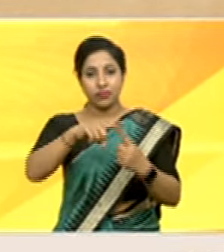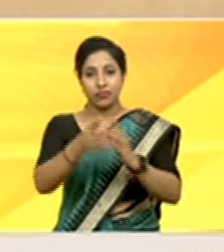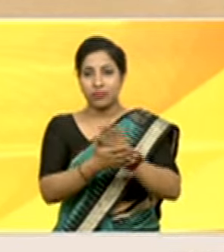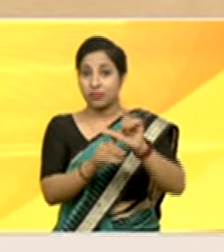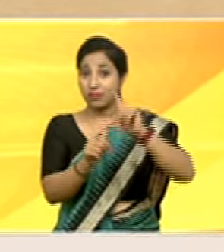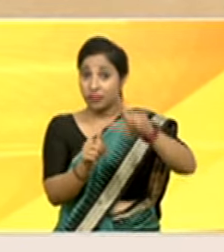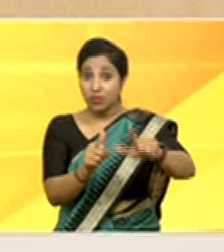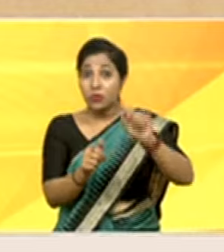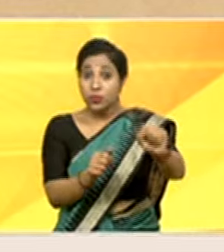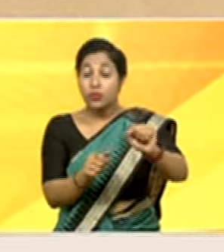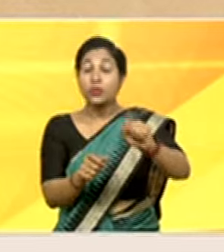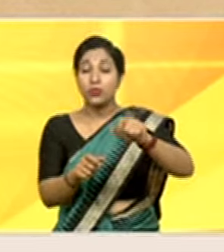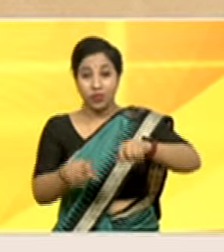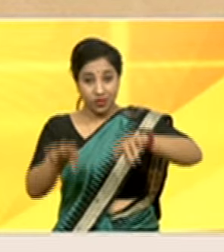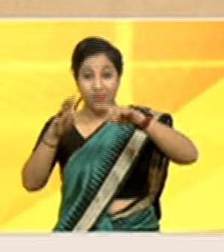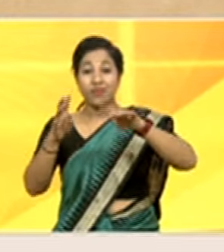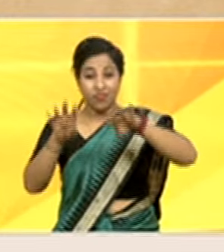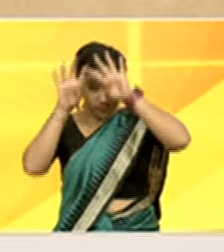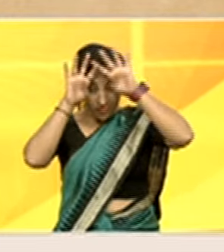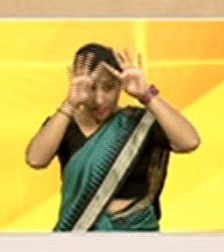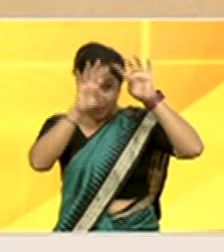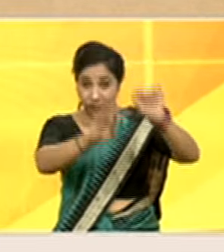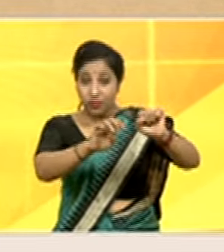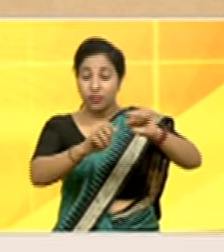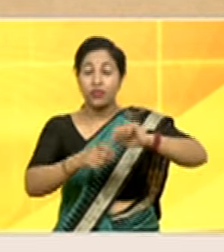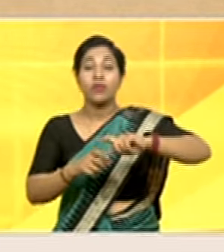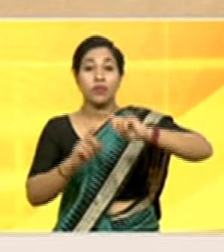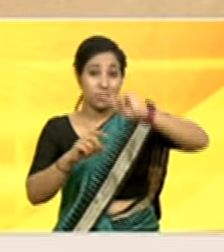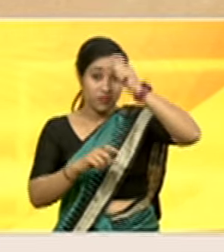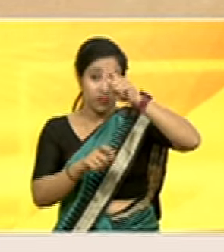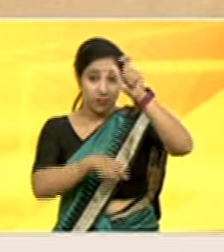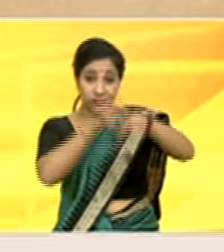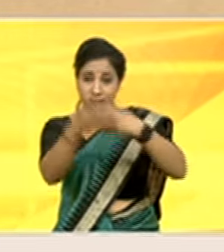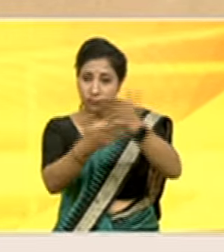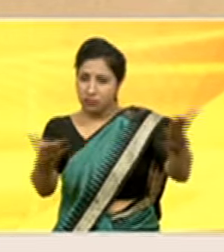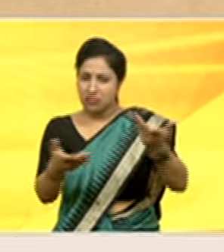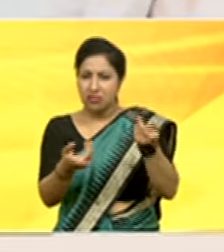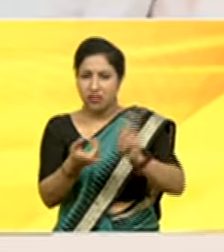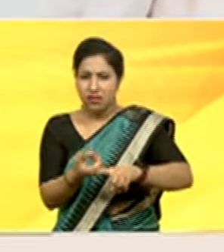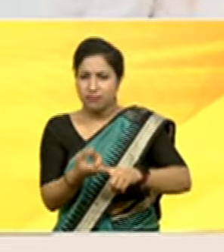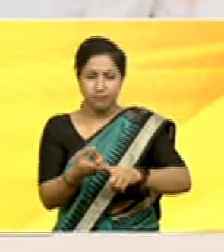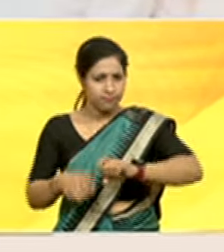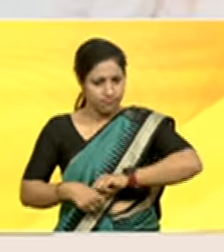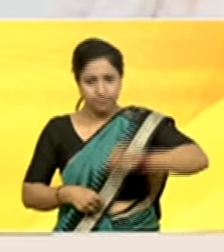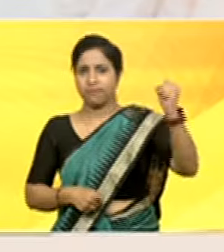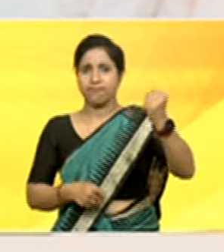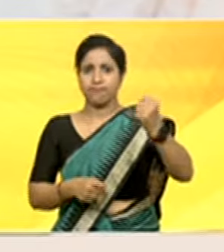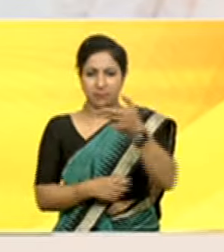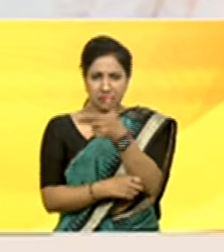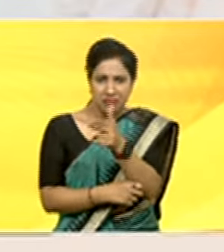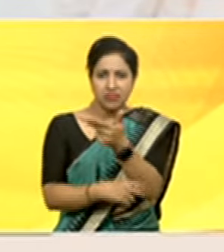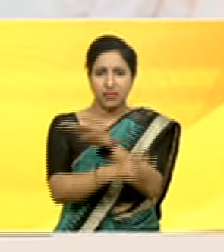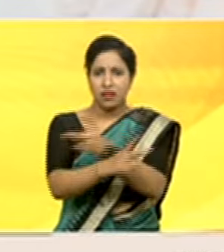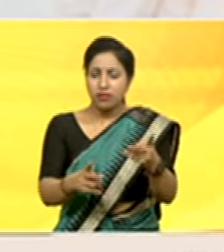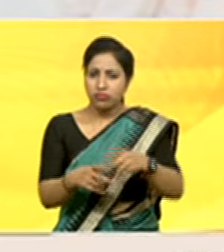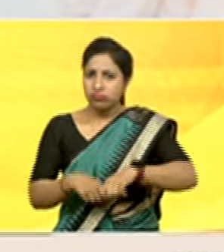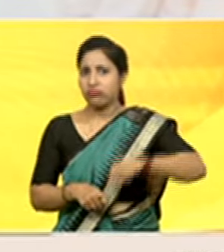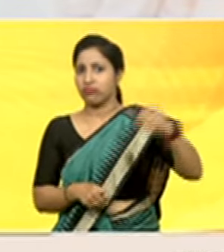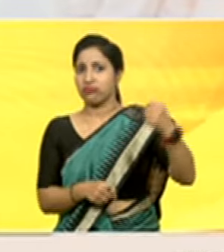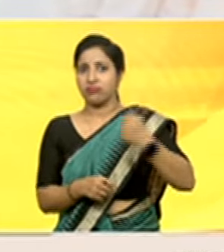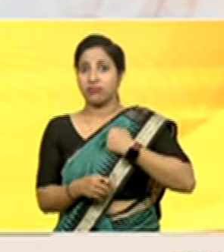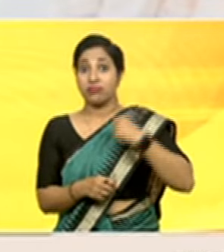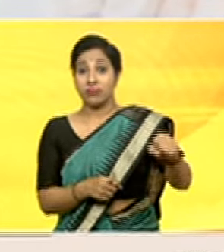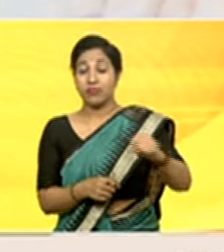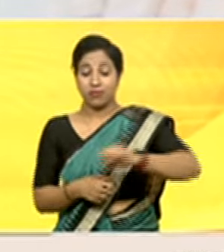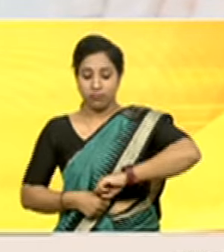आदिवासी भाई भेहनों ने विदेशी सासोकों के खिलाब हतियार उठा लिया था हमारे